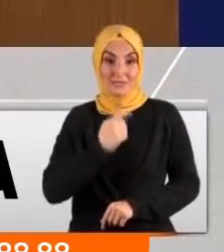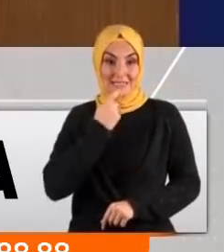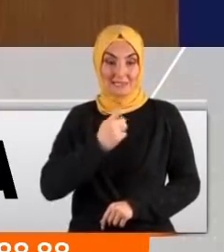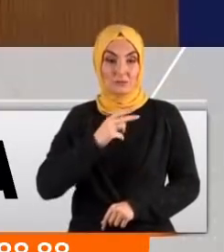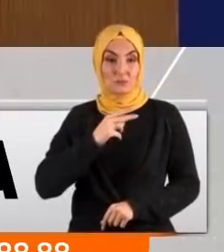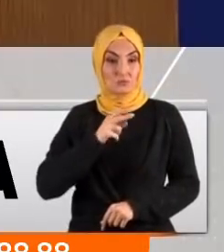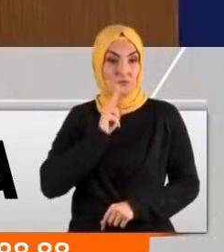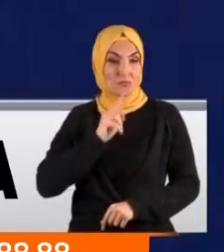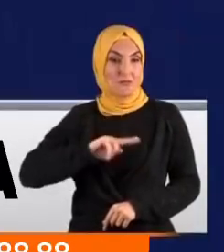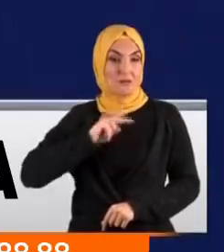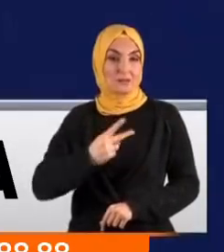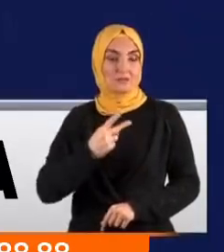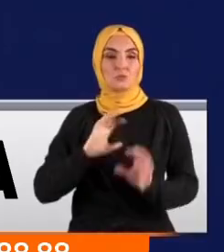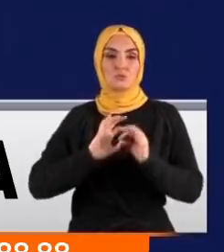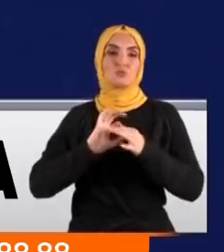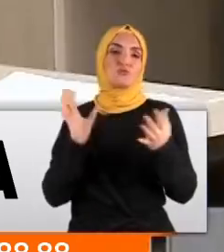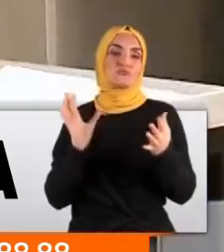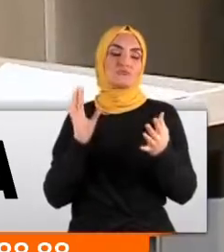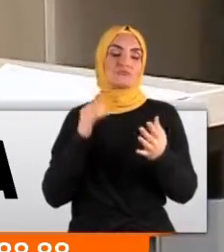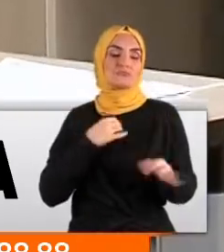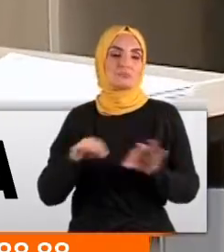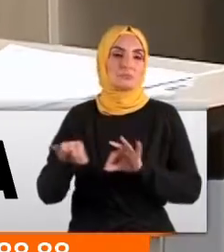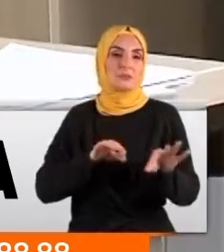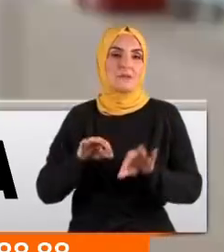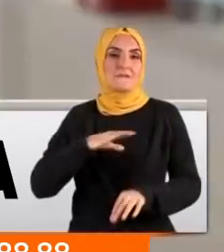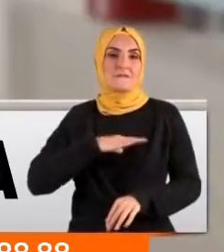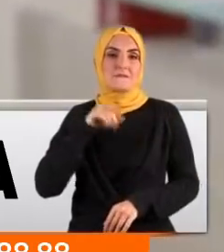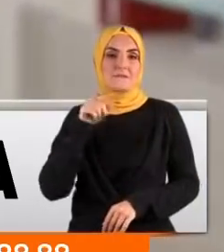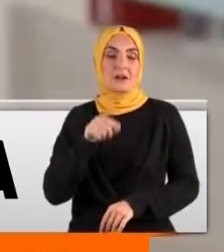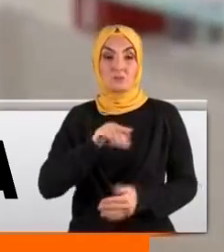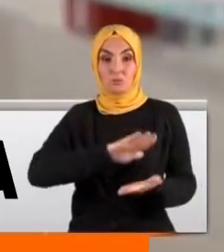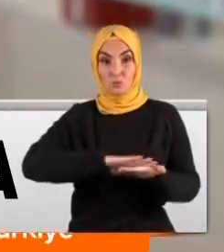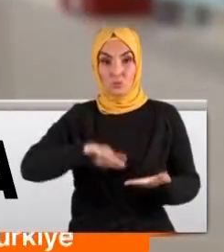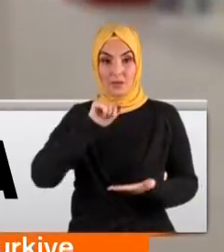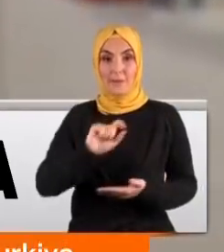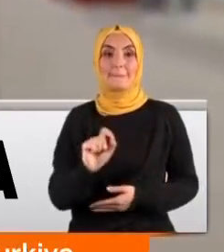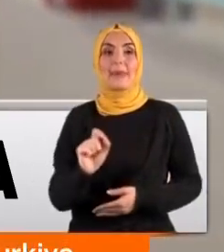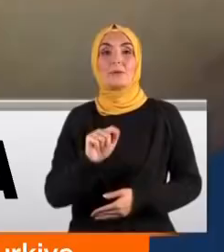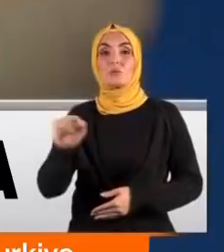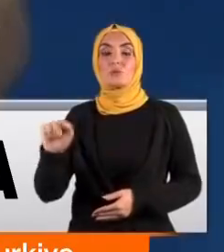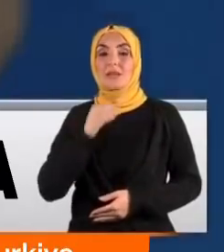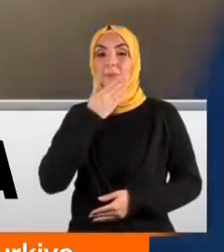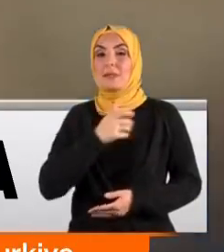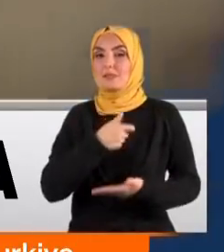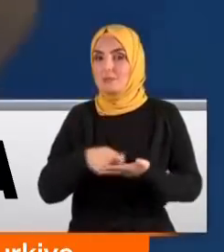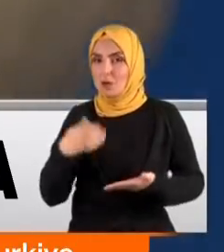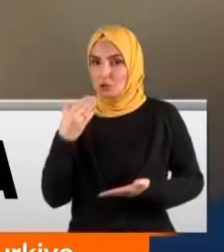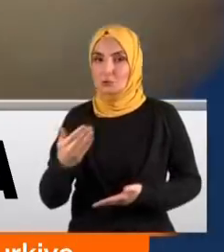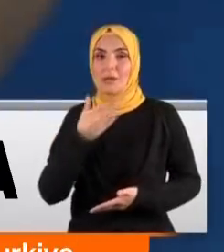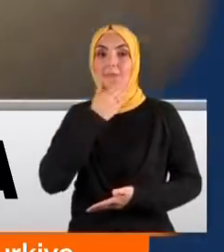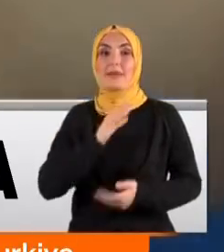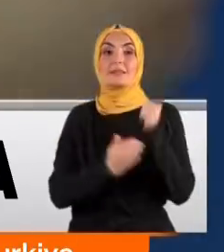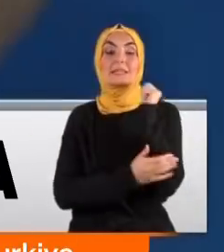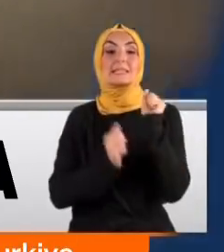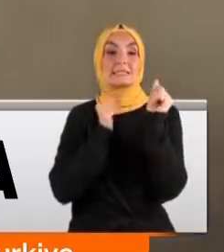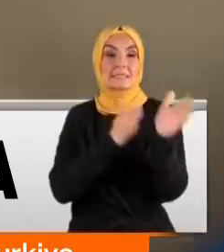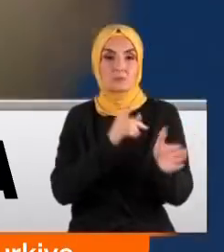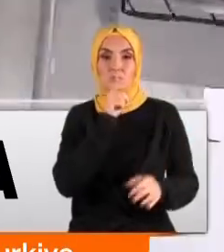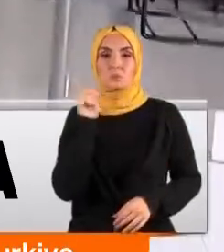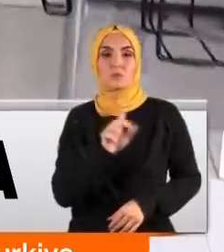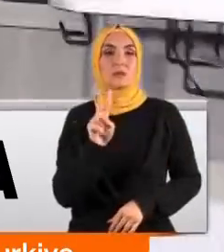çözüme kavuşturmayı planlıyoruz. Düzenleme memurların emekli maaşlarına ve emekli ikramiyelerine %25'e varan